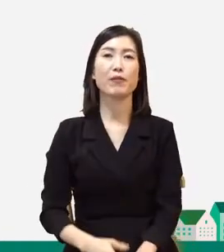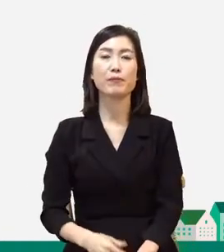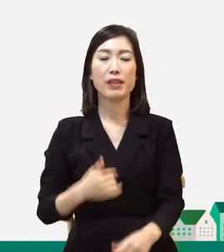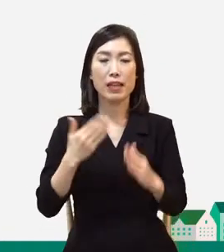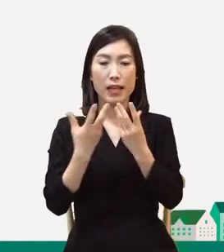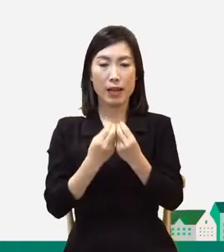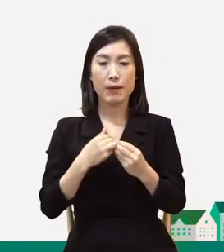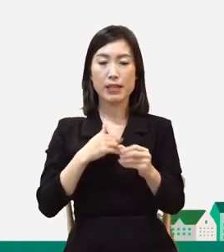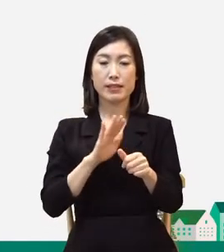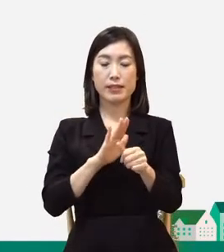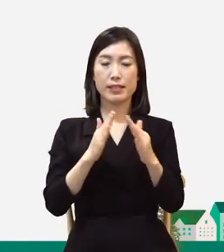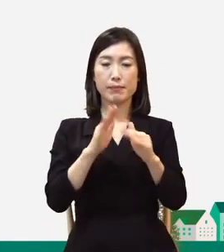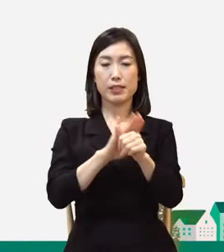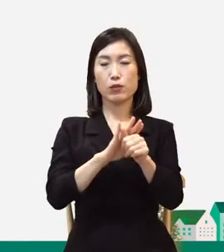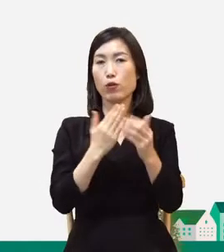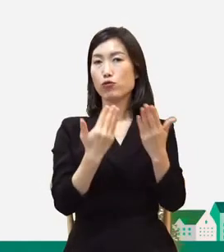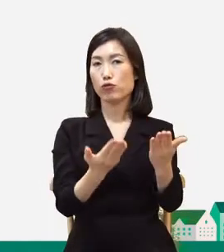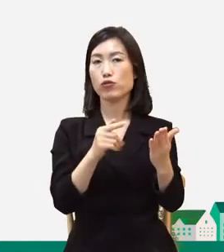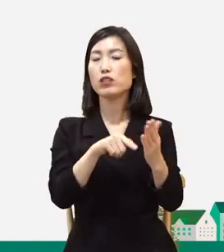같은 경우에도 저희가 한